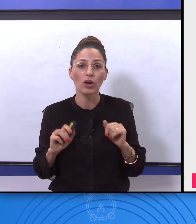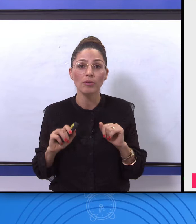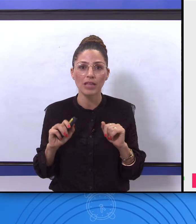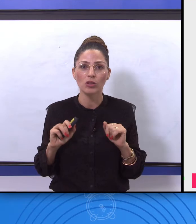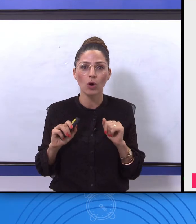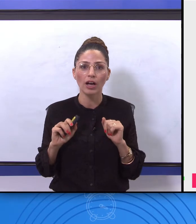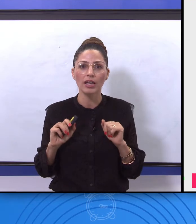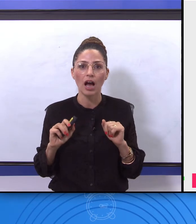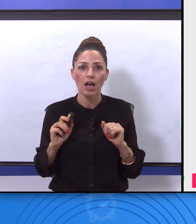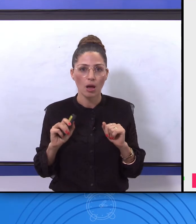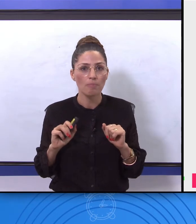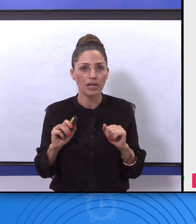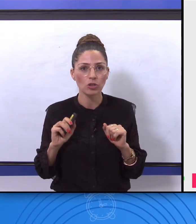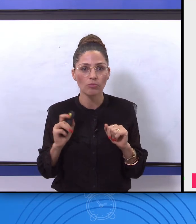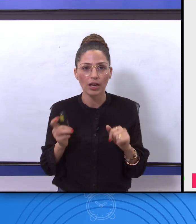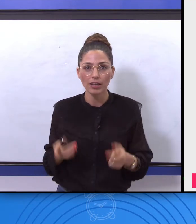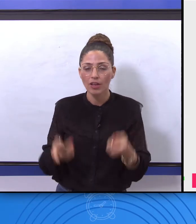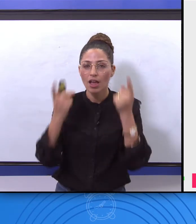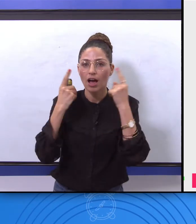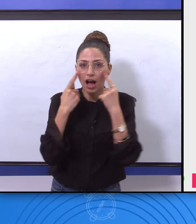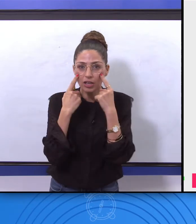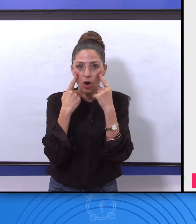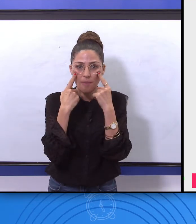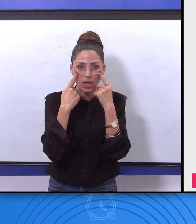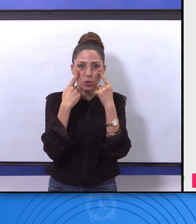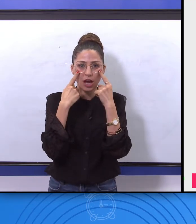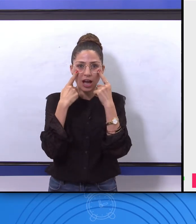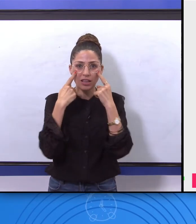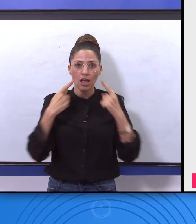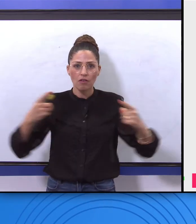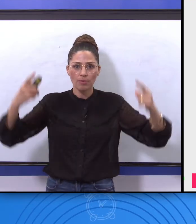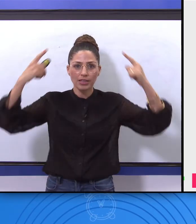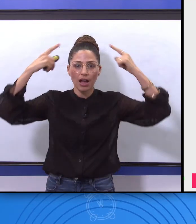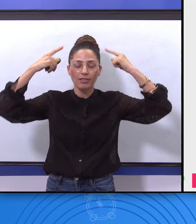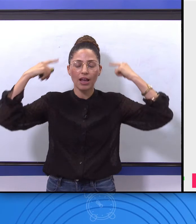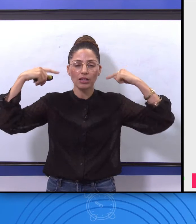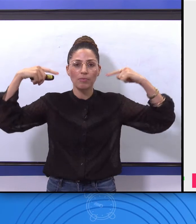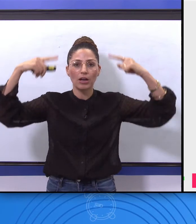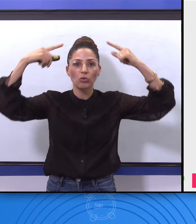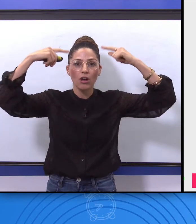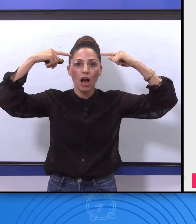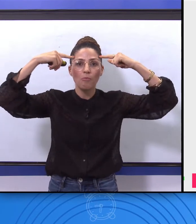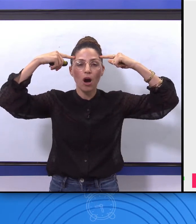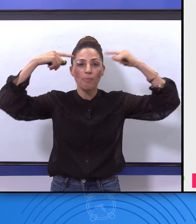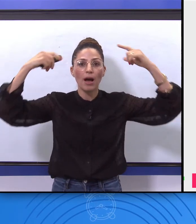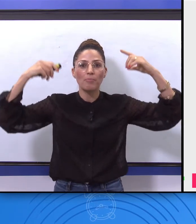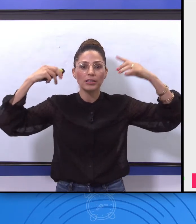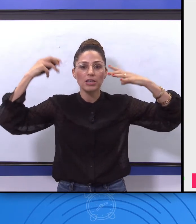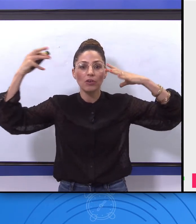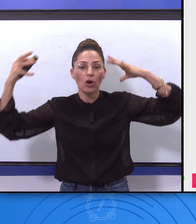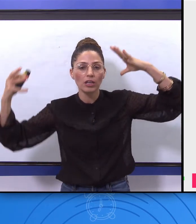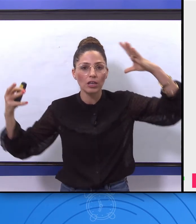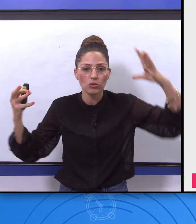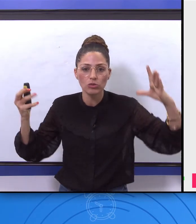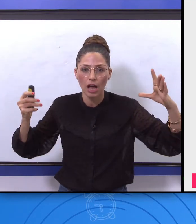לתמונה הזאת קוראים גם תעתוע ראייה. מה זאת אומרת? העין רואה משהו אחד ומתעתעת בנו. המוח מאבד